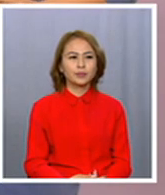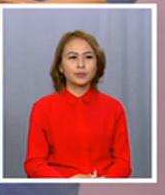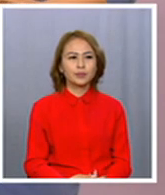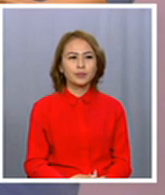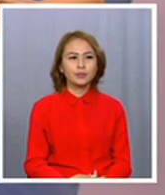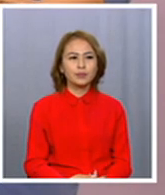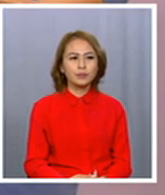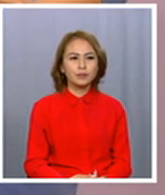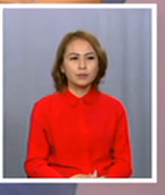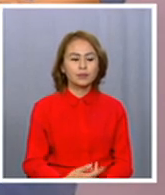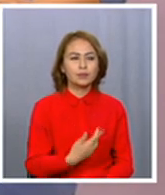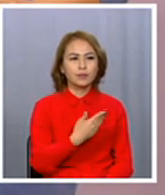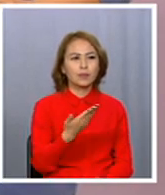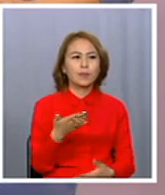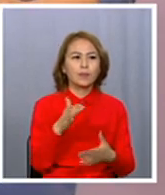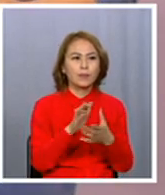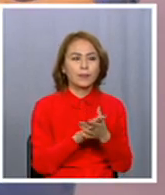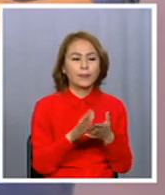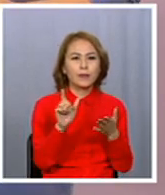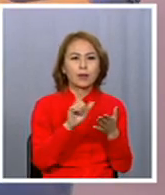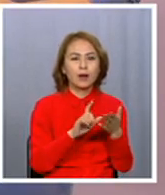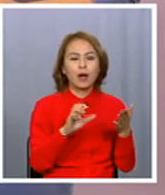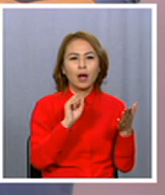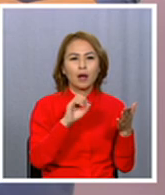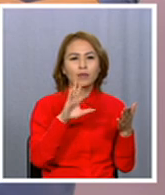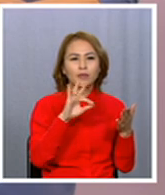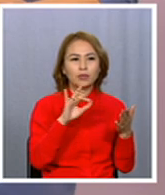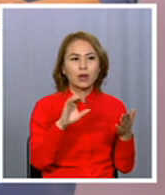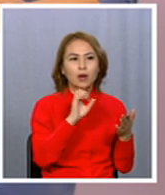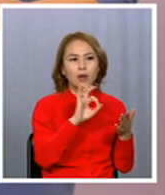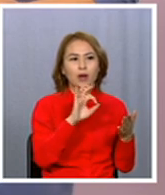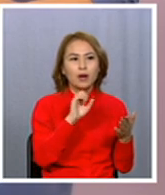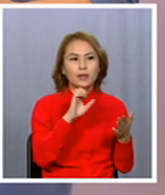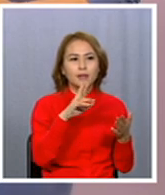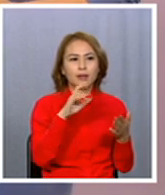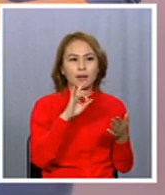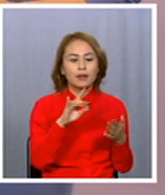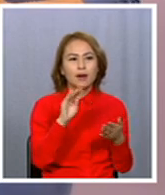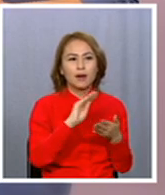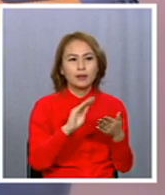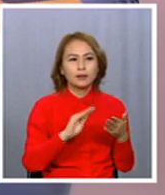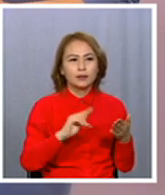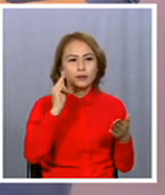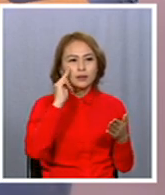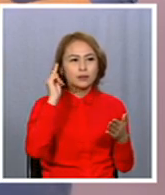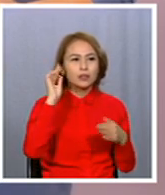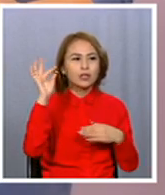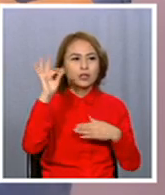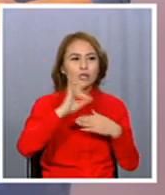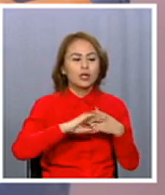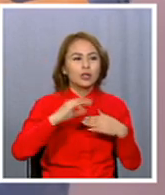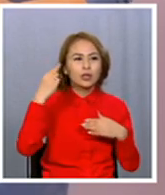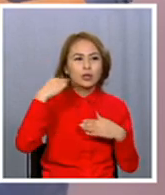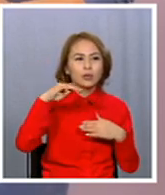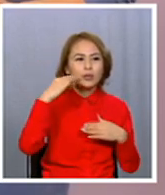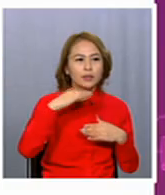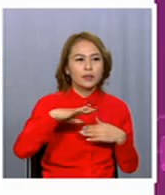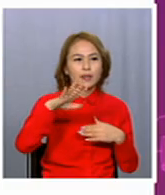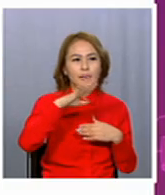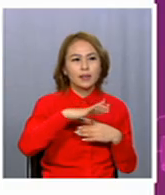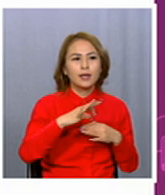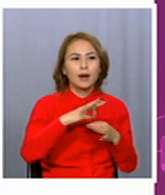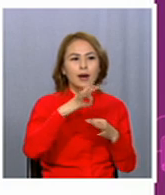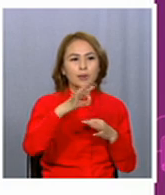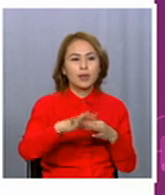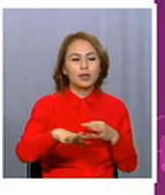балалар, бұл танысқан өлеңнің авторы Оразақын Асқар. Ақын, Қытайдың Шығыс Түркістан өлкесі,